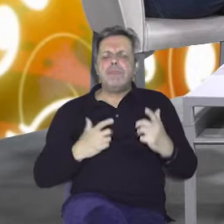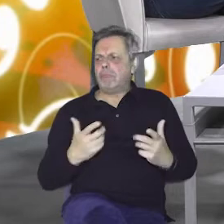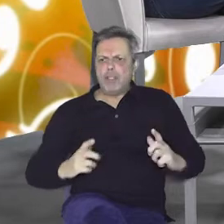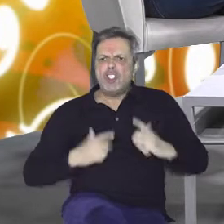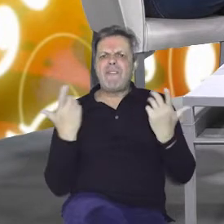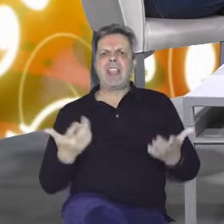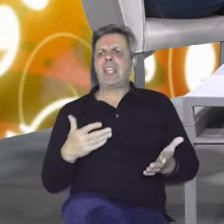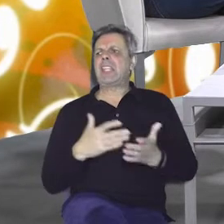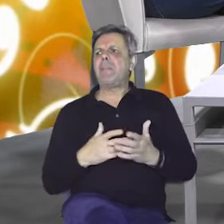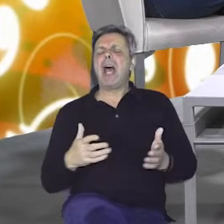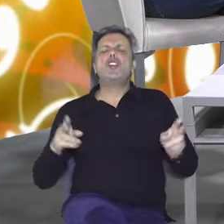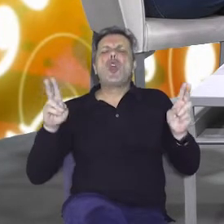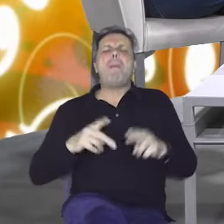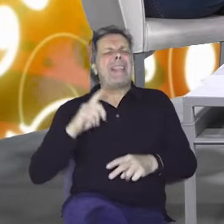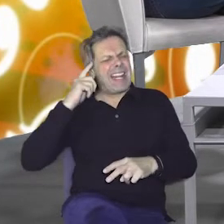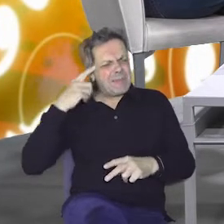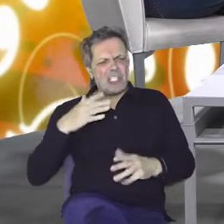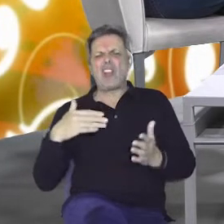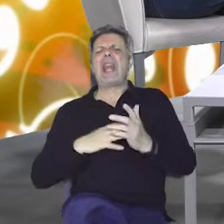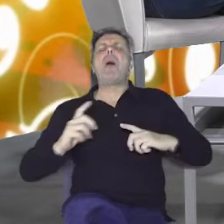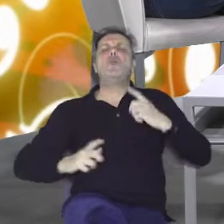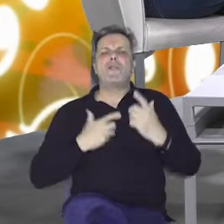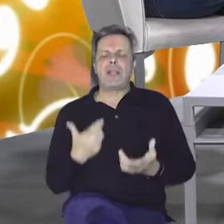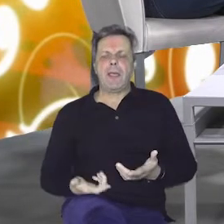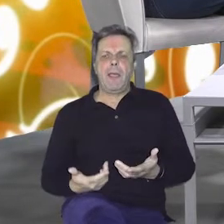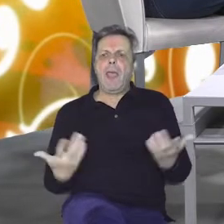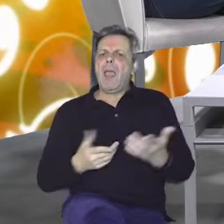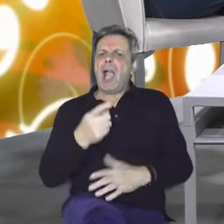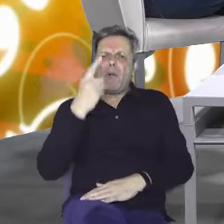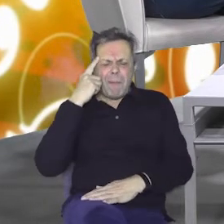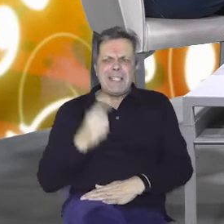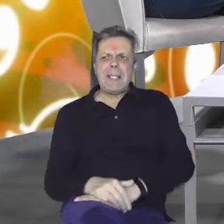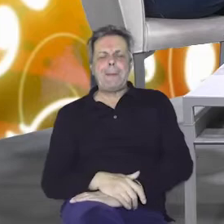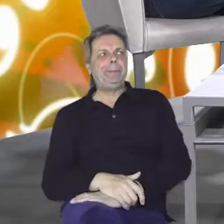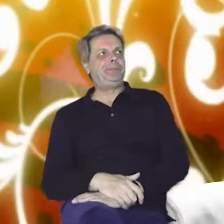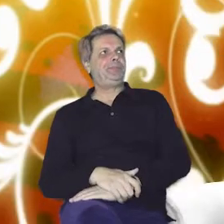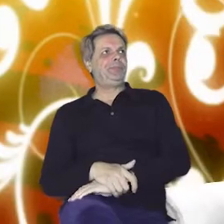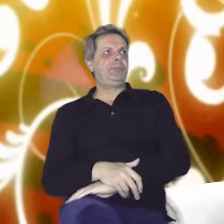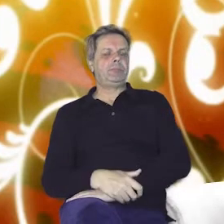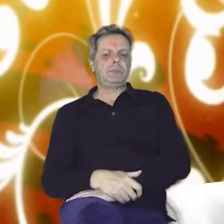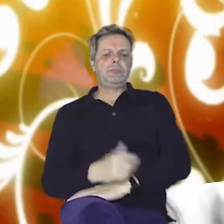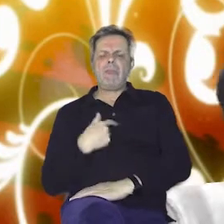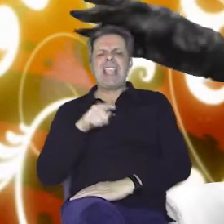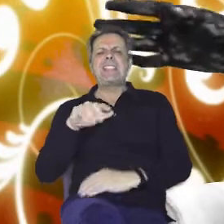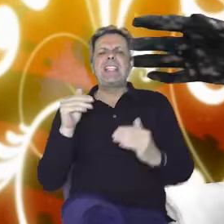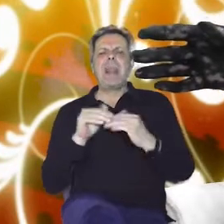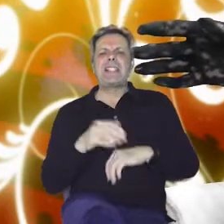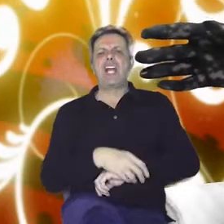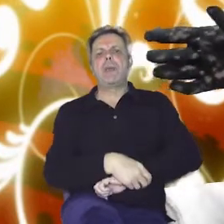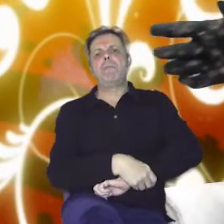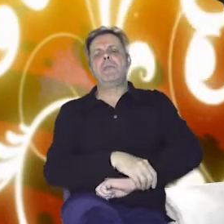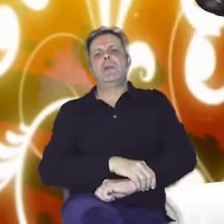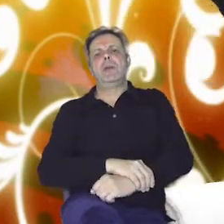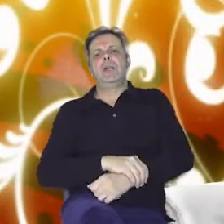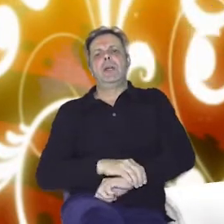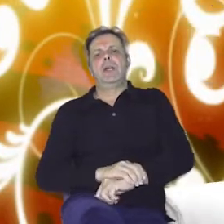što manje misliti, treba uživati. Kako vi mislite to? Ja se ne slažem s tim da treba maknuti sve od sebe